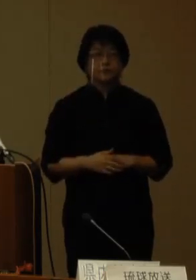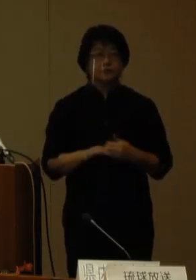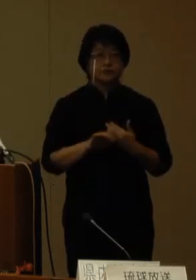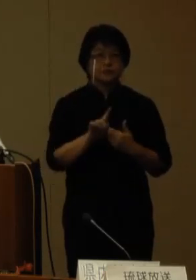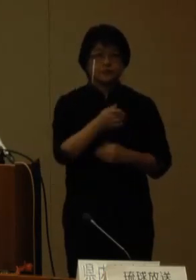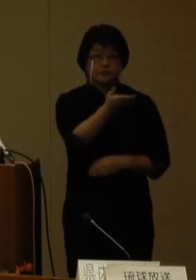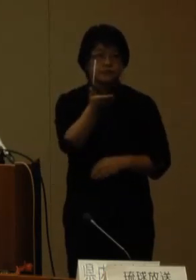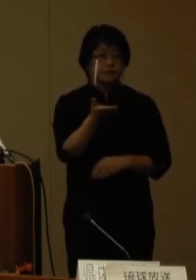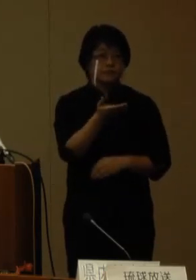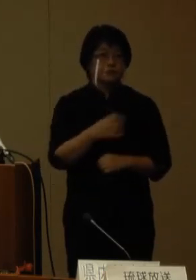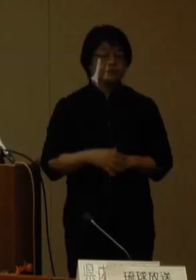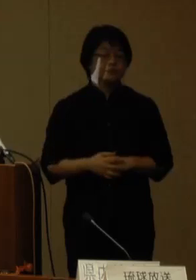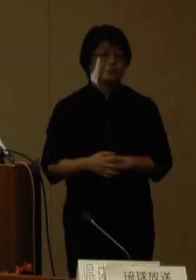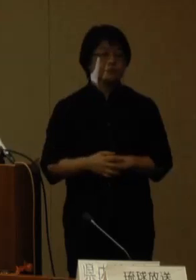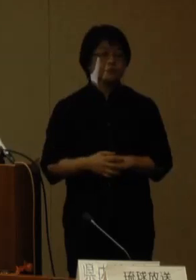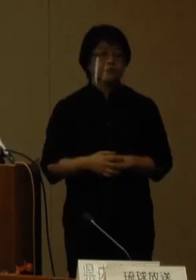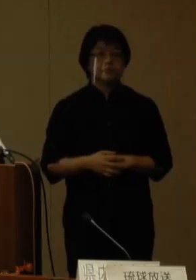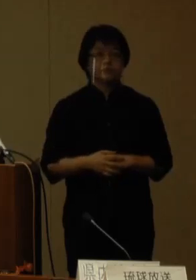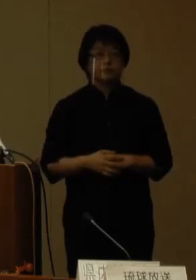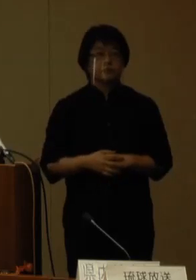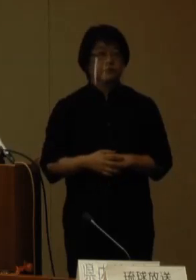他にございますか。どうぞ。